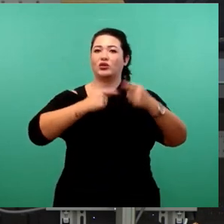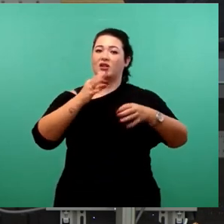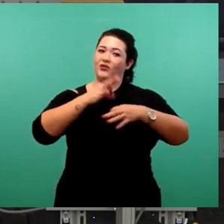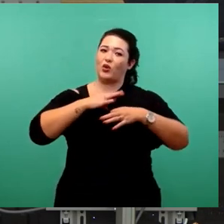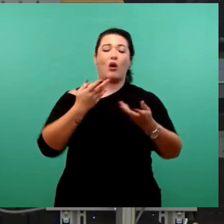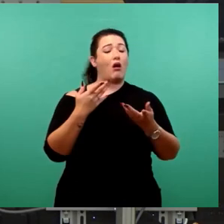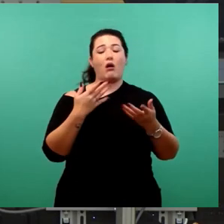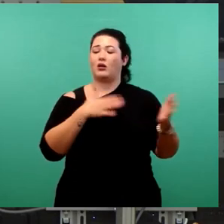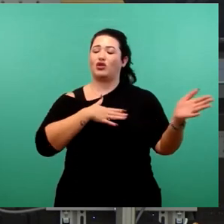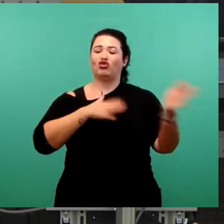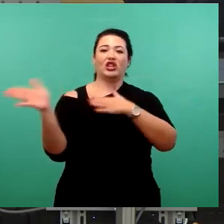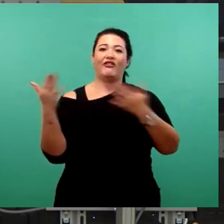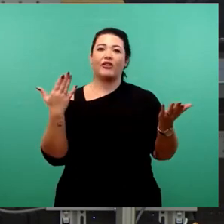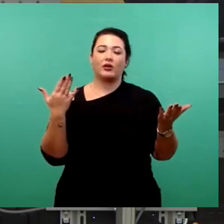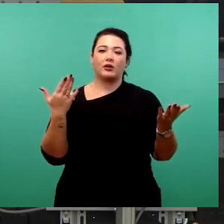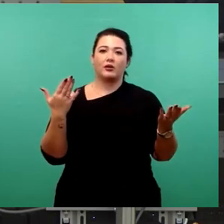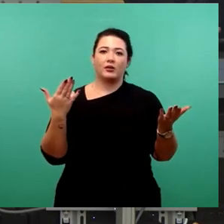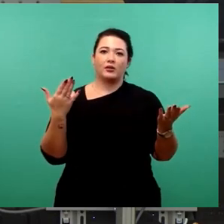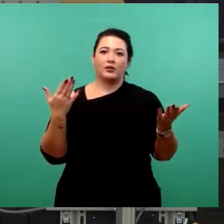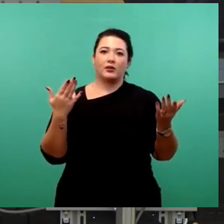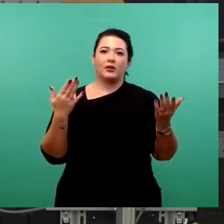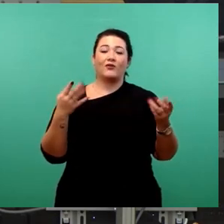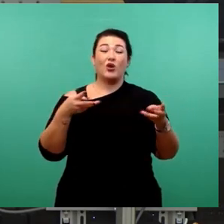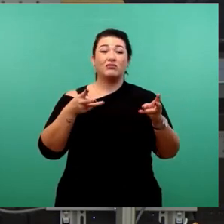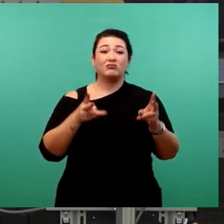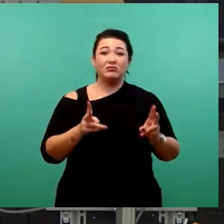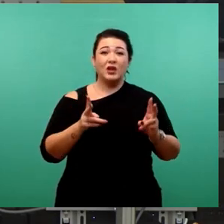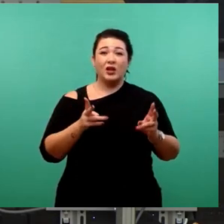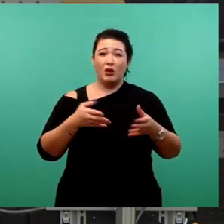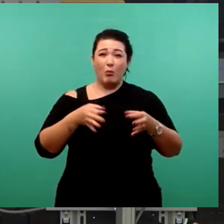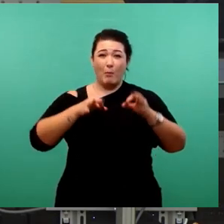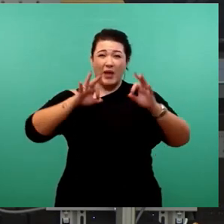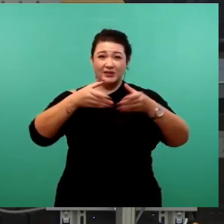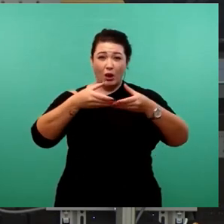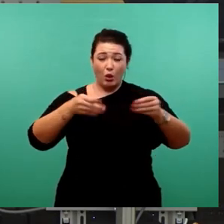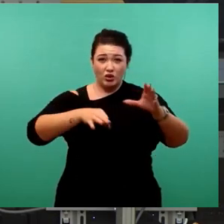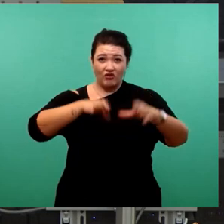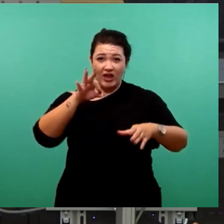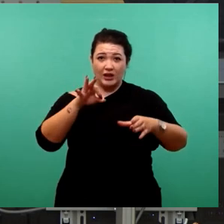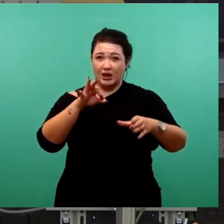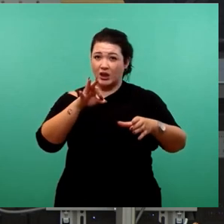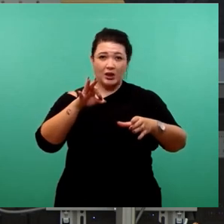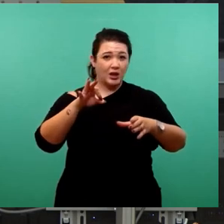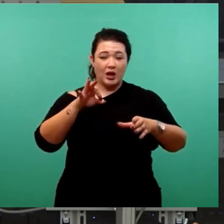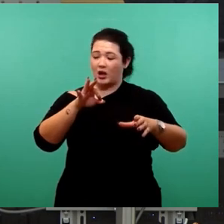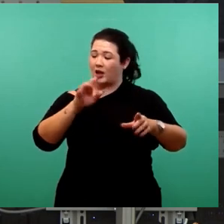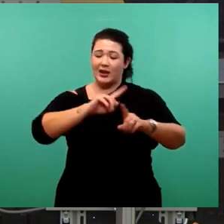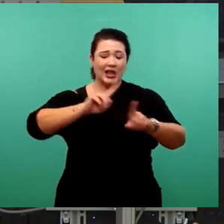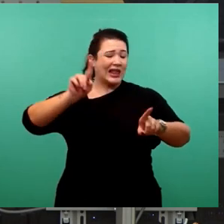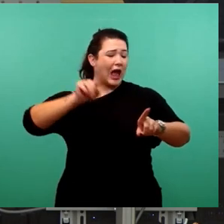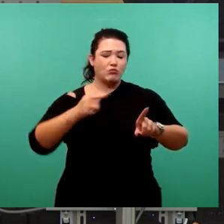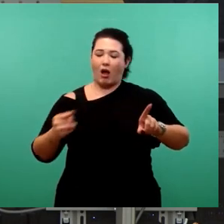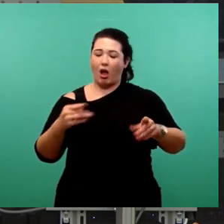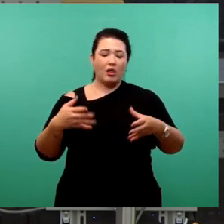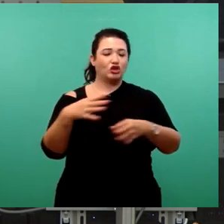Nicht in einem Moment ging es tatsächlich die beste Lösung darum, die beste Lösung für diese Stadt zu suchen. Nicht zu keinem